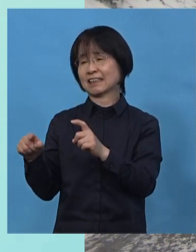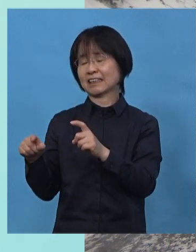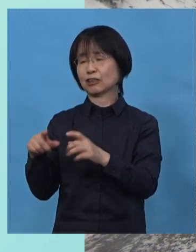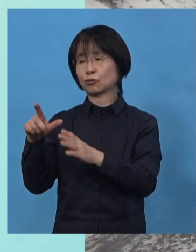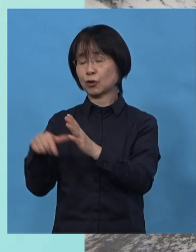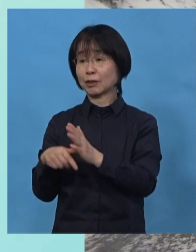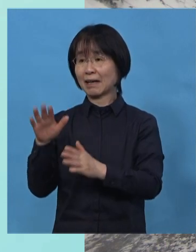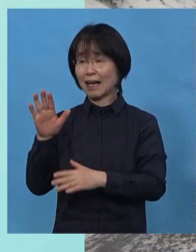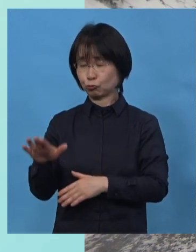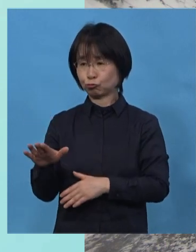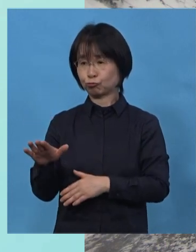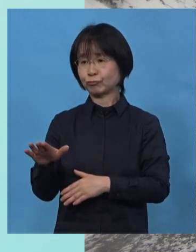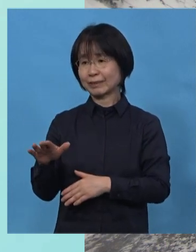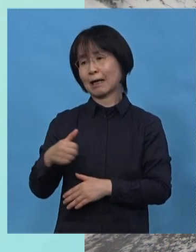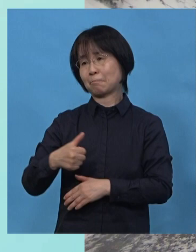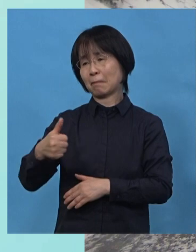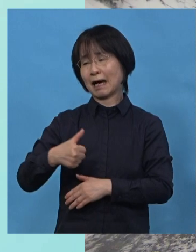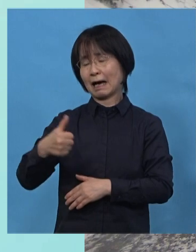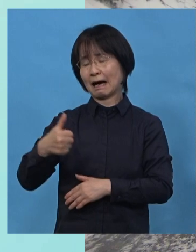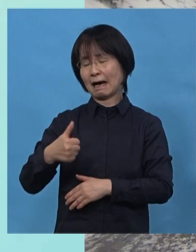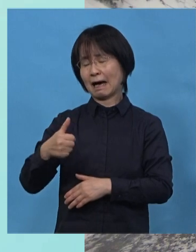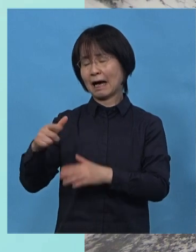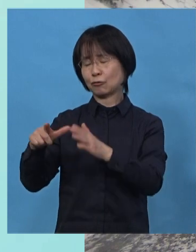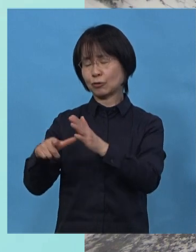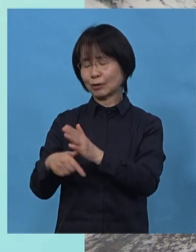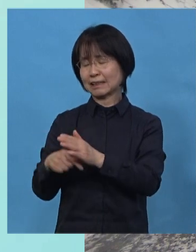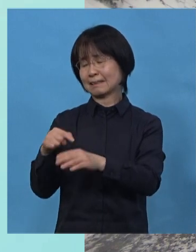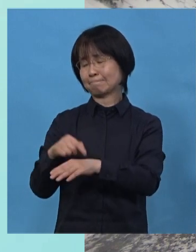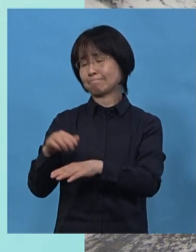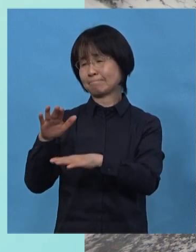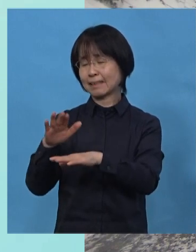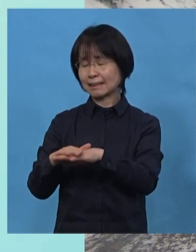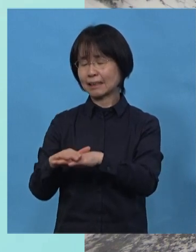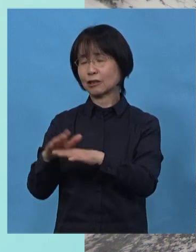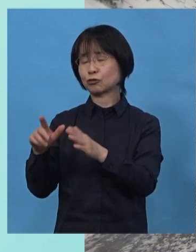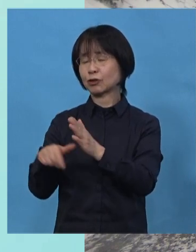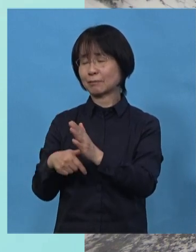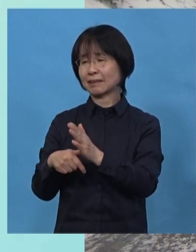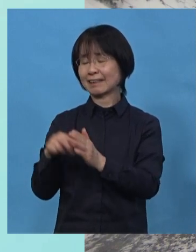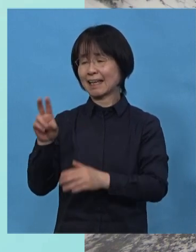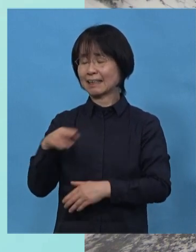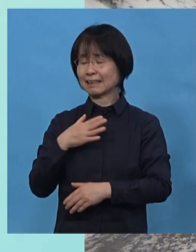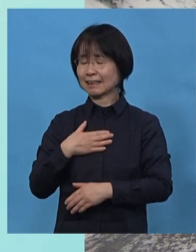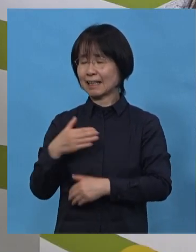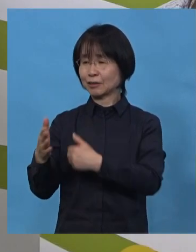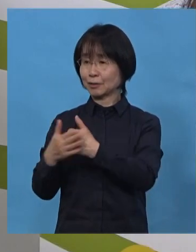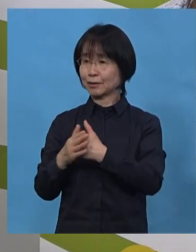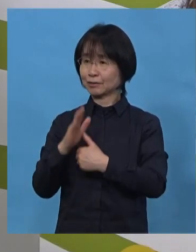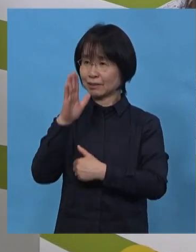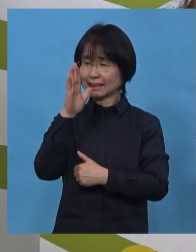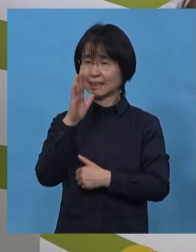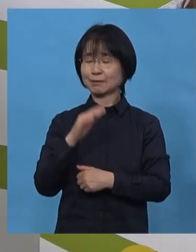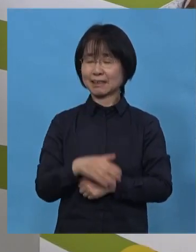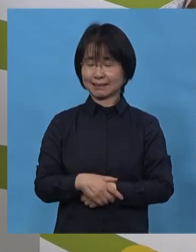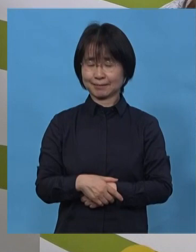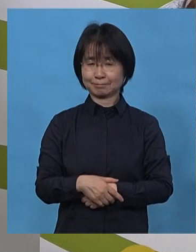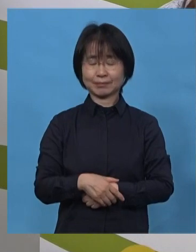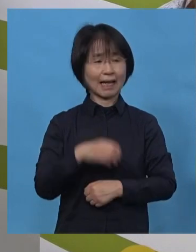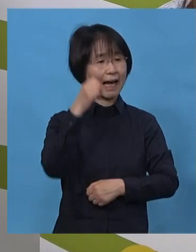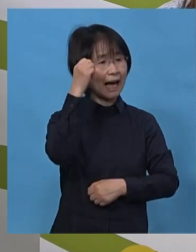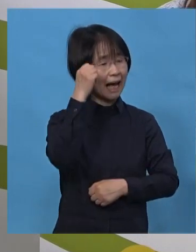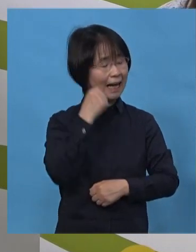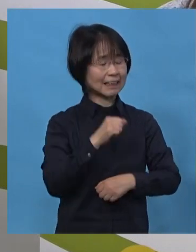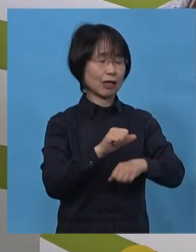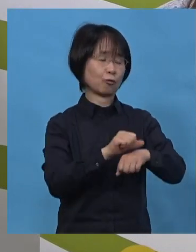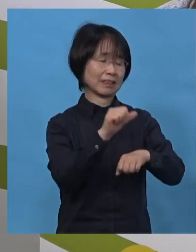や通学時間と重なってしまうことがありますがご理解とご協力をお願いしますわかりました朝5時と